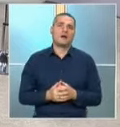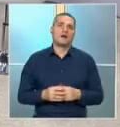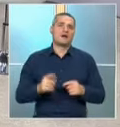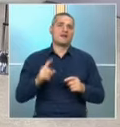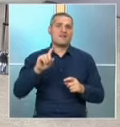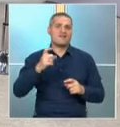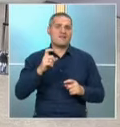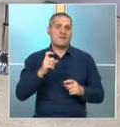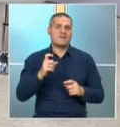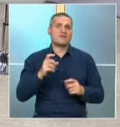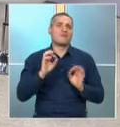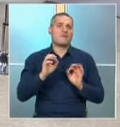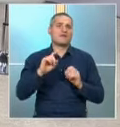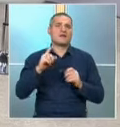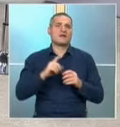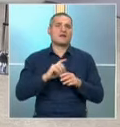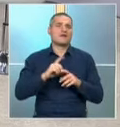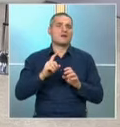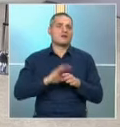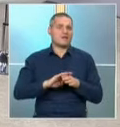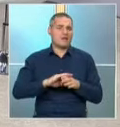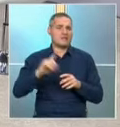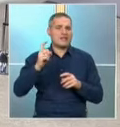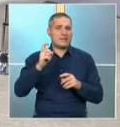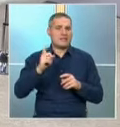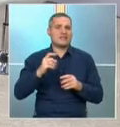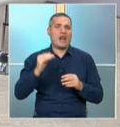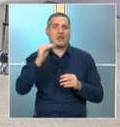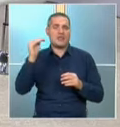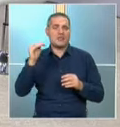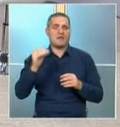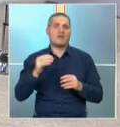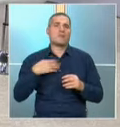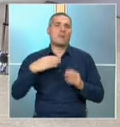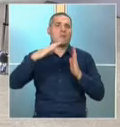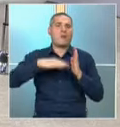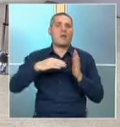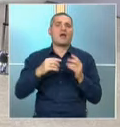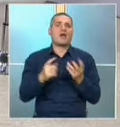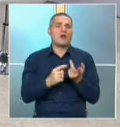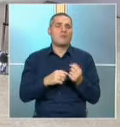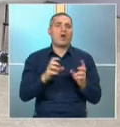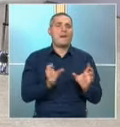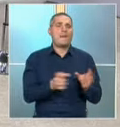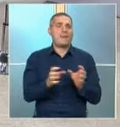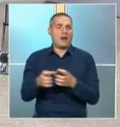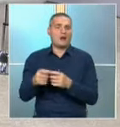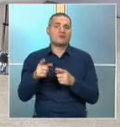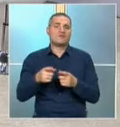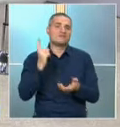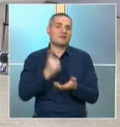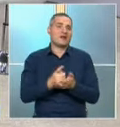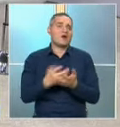Всъщност в гимназиален. По-скоро да, извинявам се, в гимназиален етап. В гимназиалния етап имаме маломерни паралелки. Това се